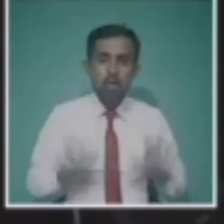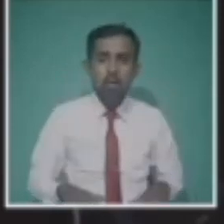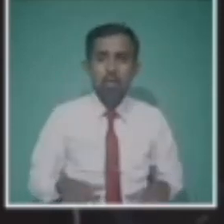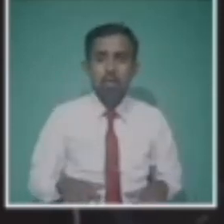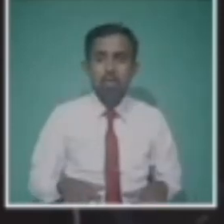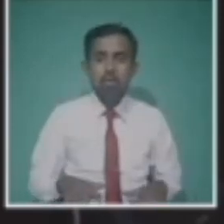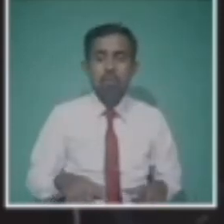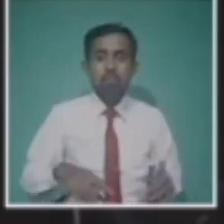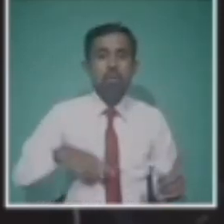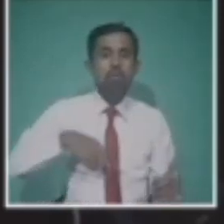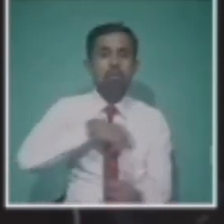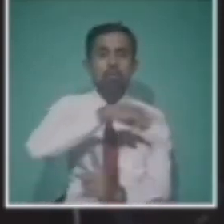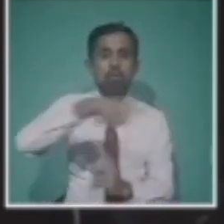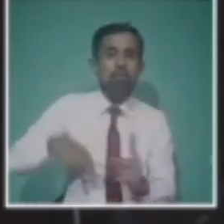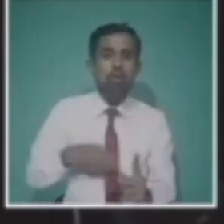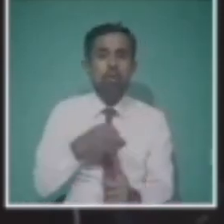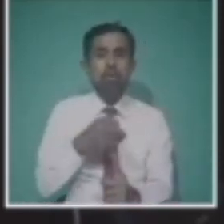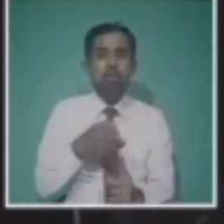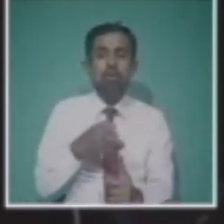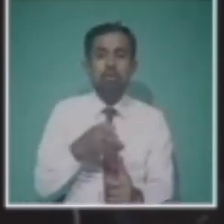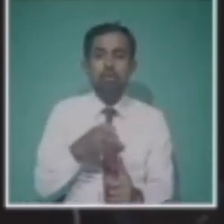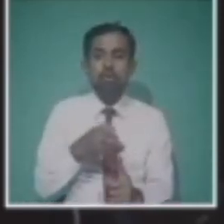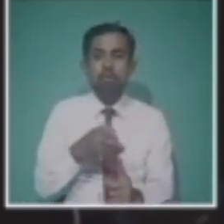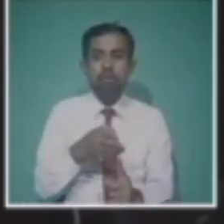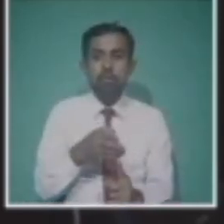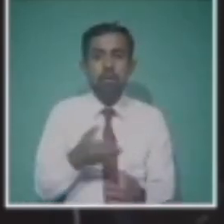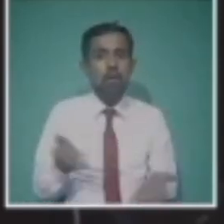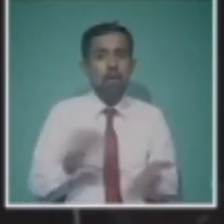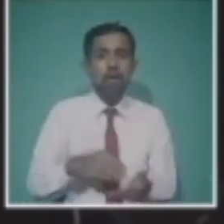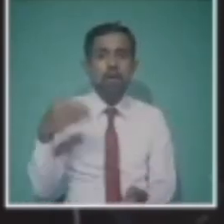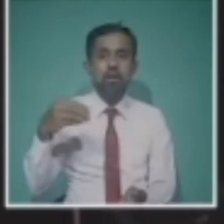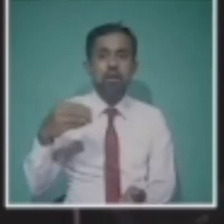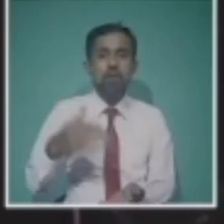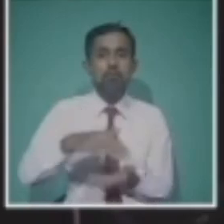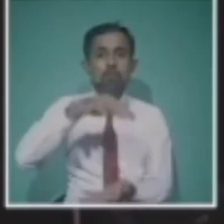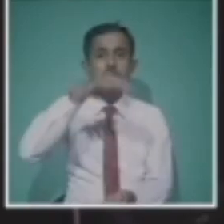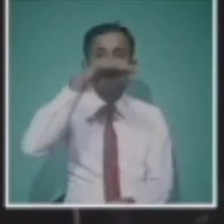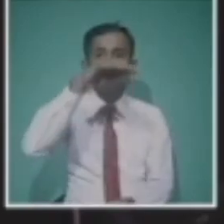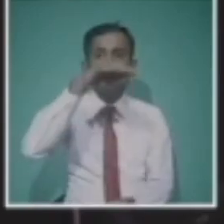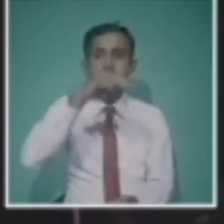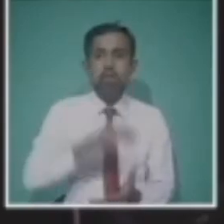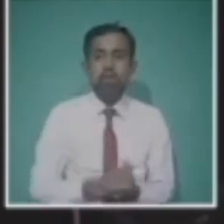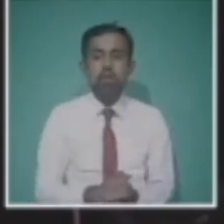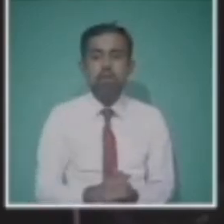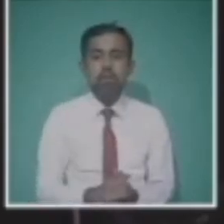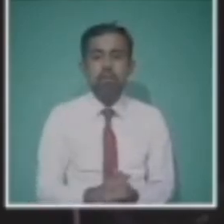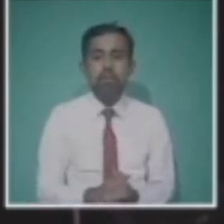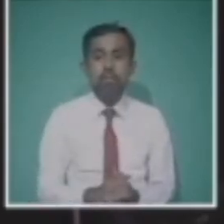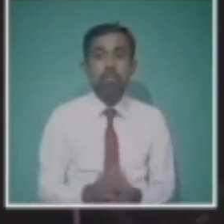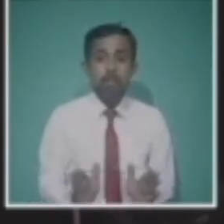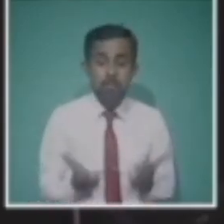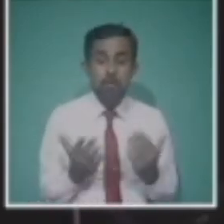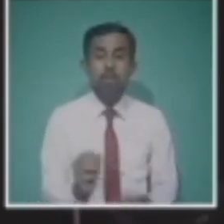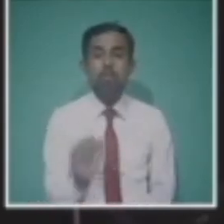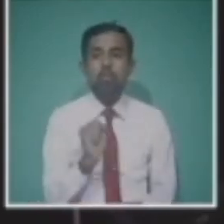මේ කරකැවිලා යන්නේ හිටපු තැනටමයි ආයේ ණය වැඩි කරගන්න. මොකද්ද කරන්න තිබුණේ? කරන්න